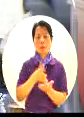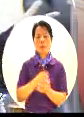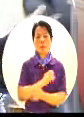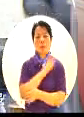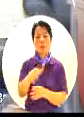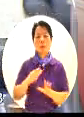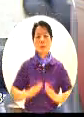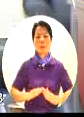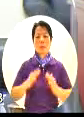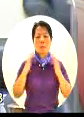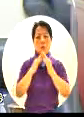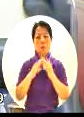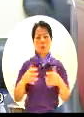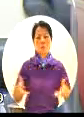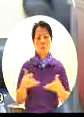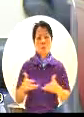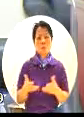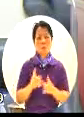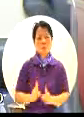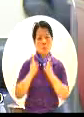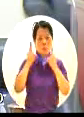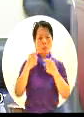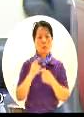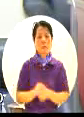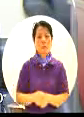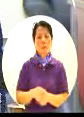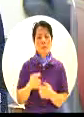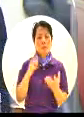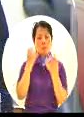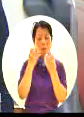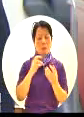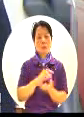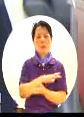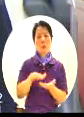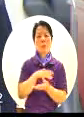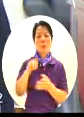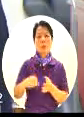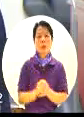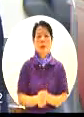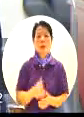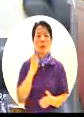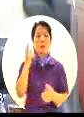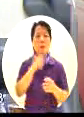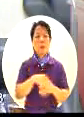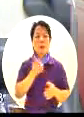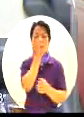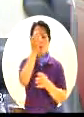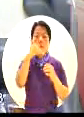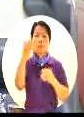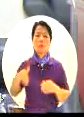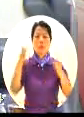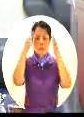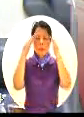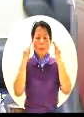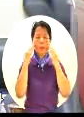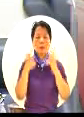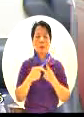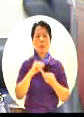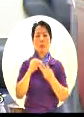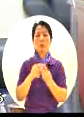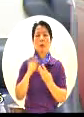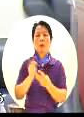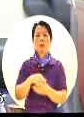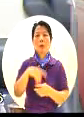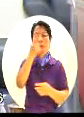地产差甲伤过离谱啊。咱即马，莫讲高雄市内啊，连冈山南子啦，包括凤山啦，咱个